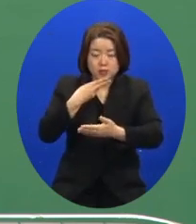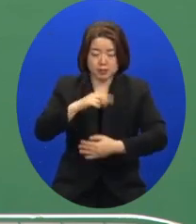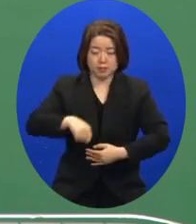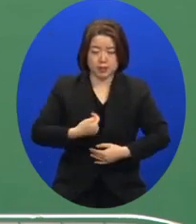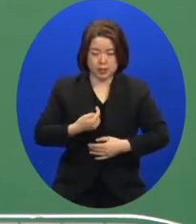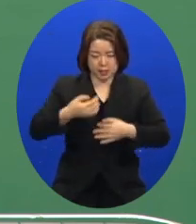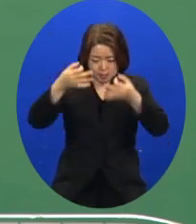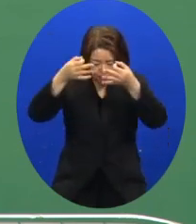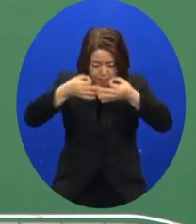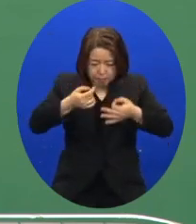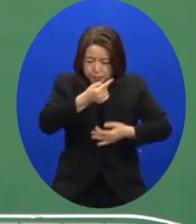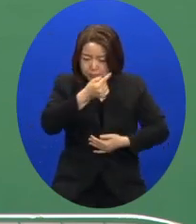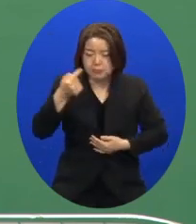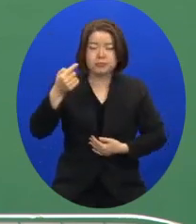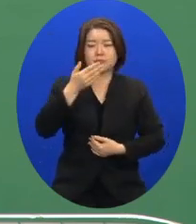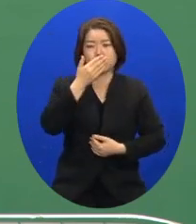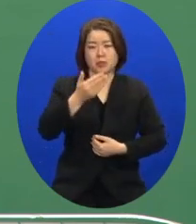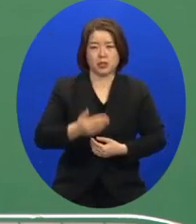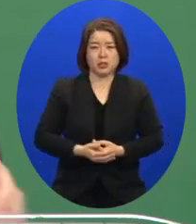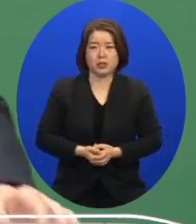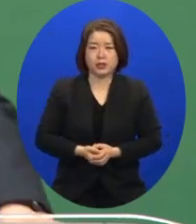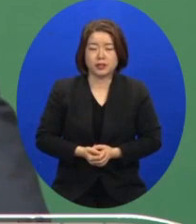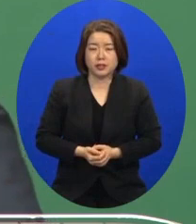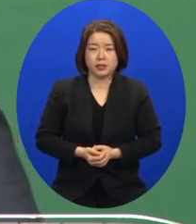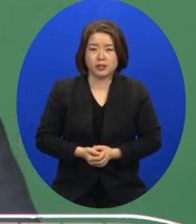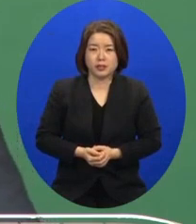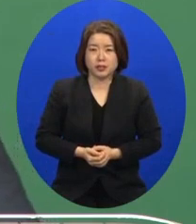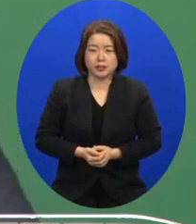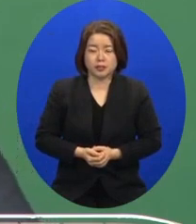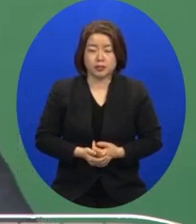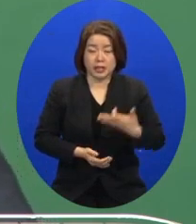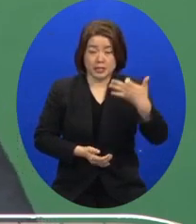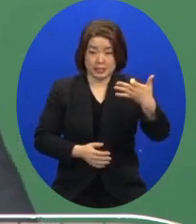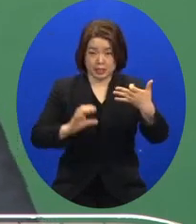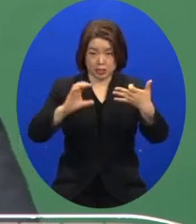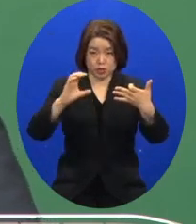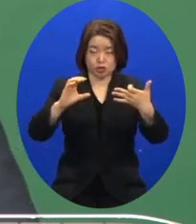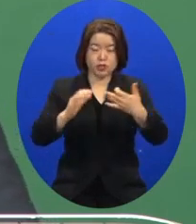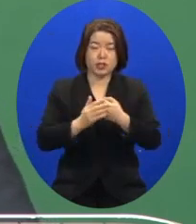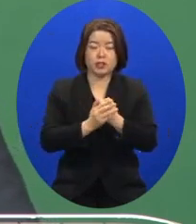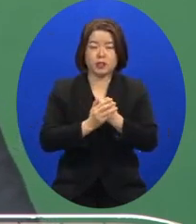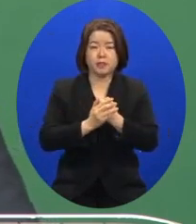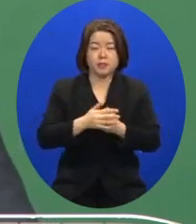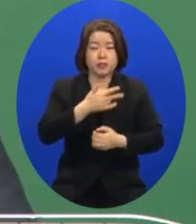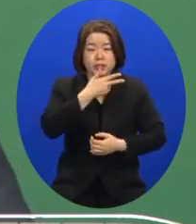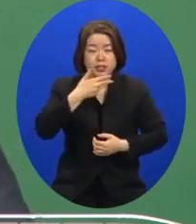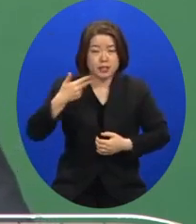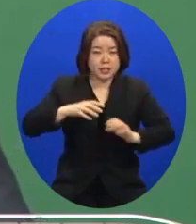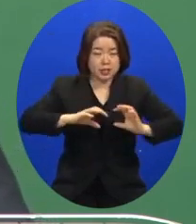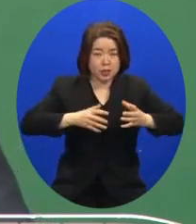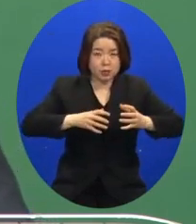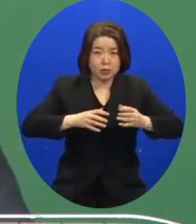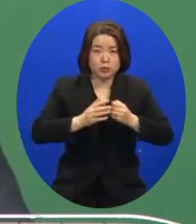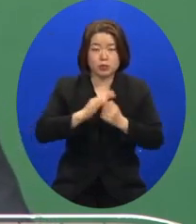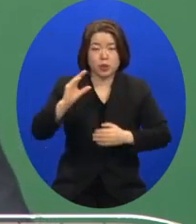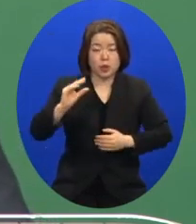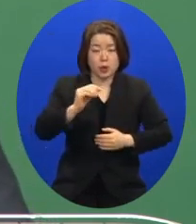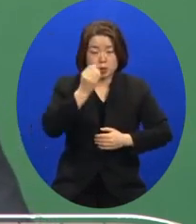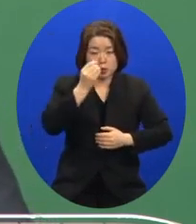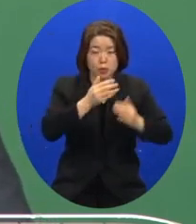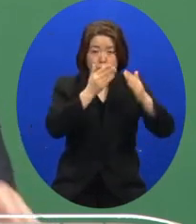스스로가 확인할 수 있는 길이기도 합니다. 19세기에 영국 성공의 주교인 J.C.